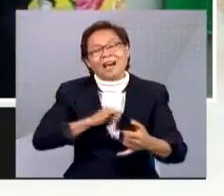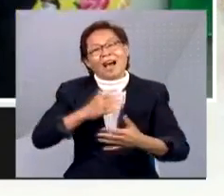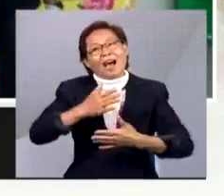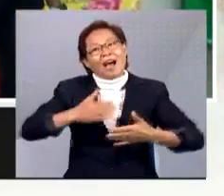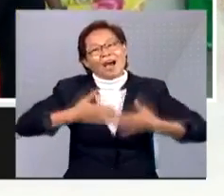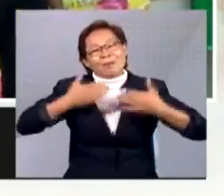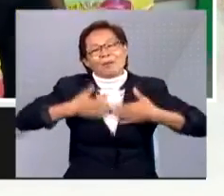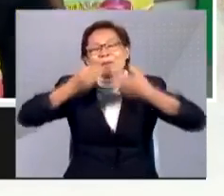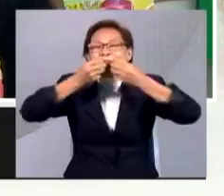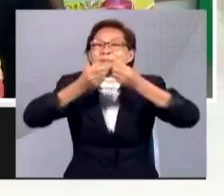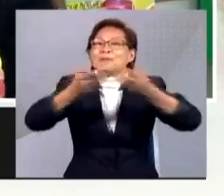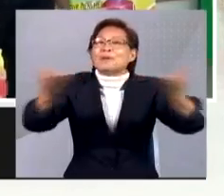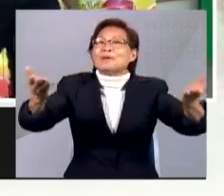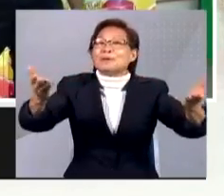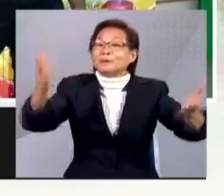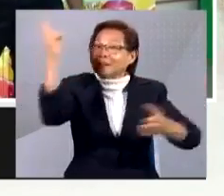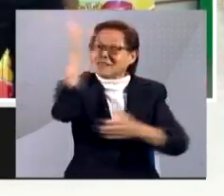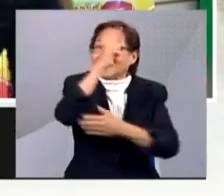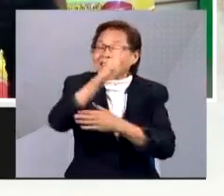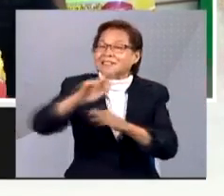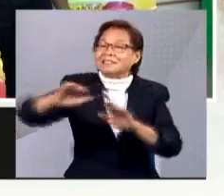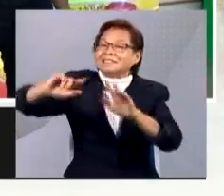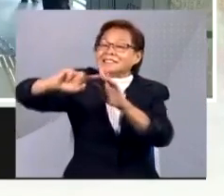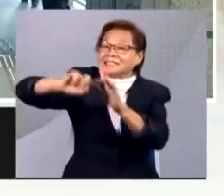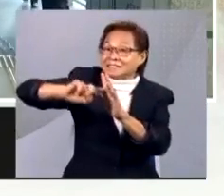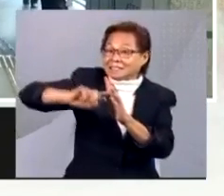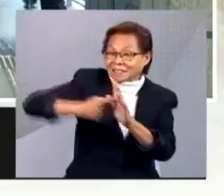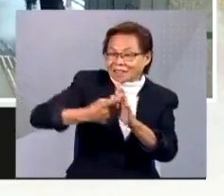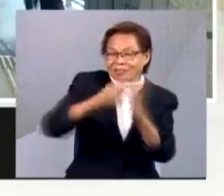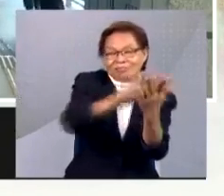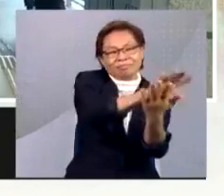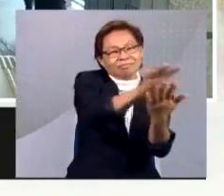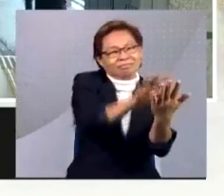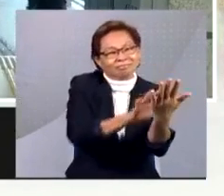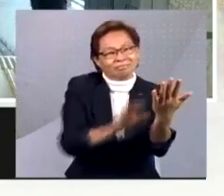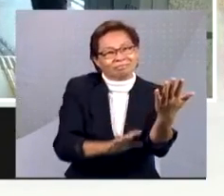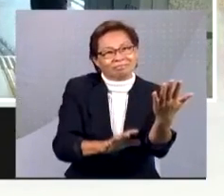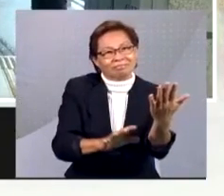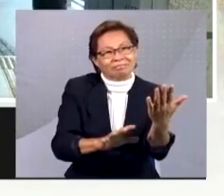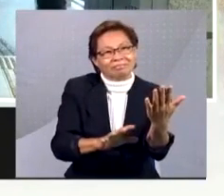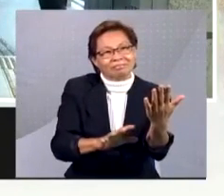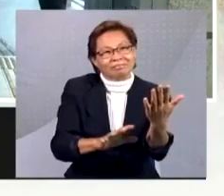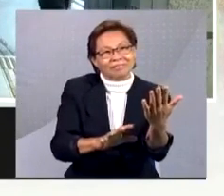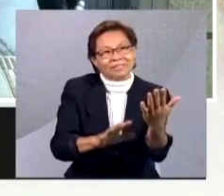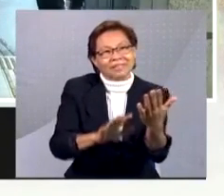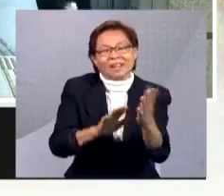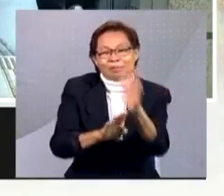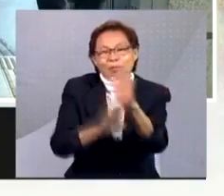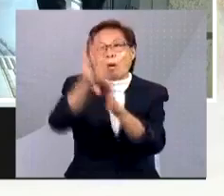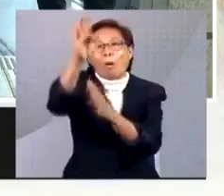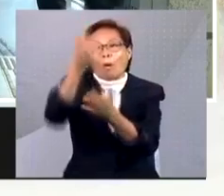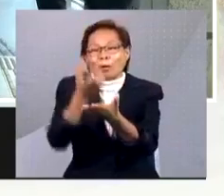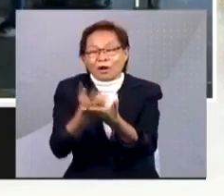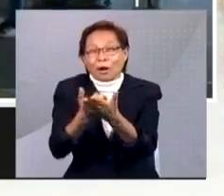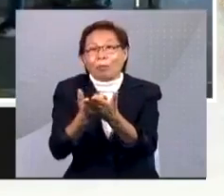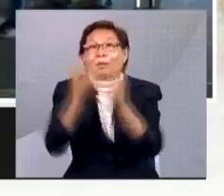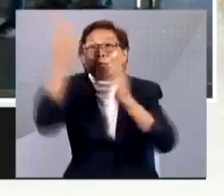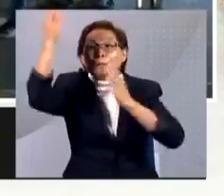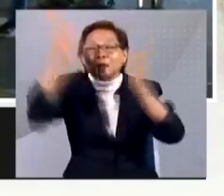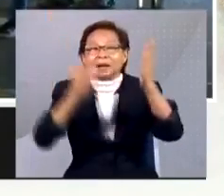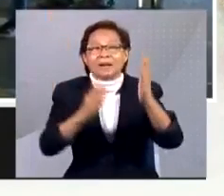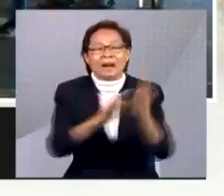memaklumkan kerajaan akan memperkenalkan pelan jana semula ekonomi negara.